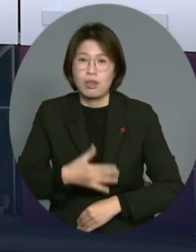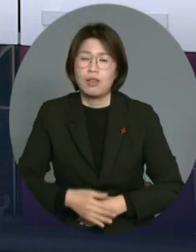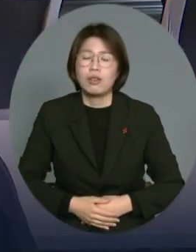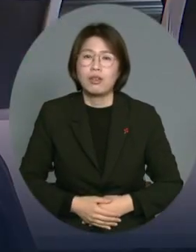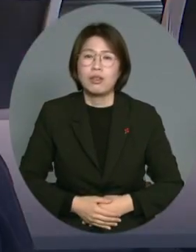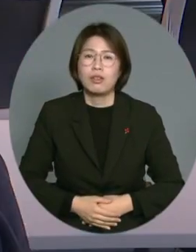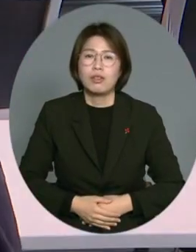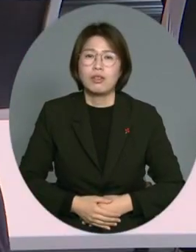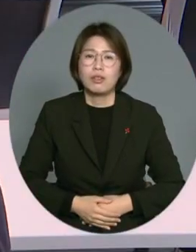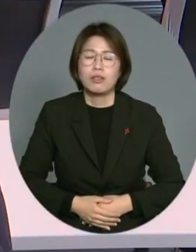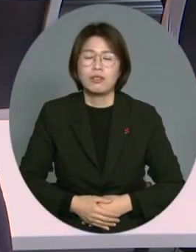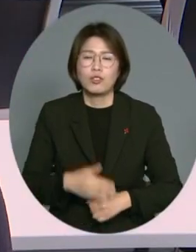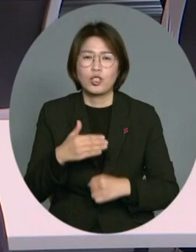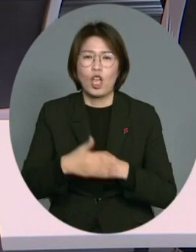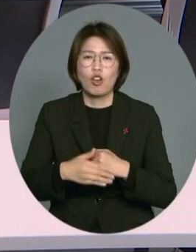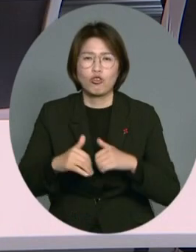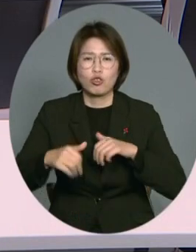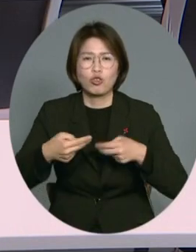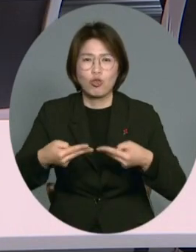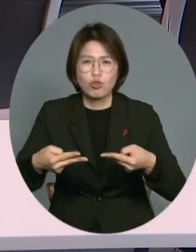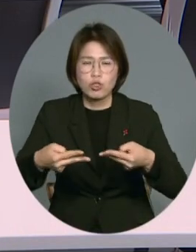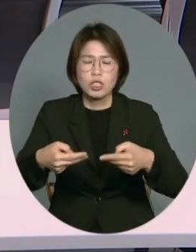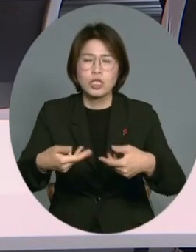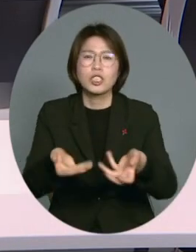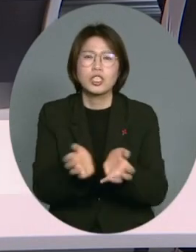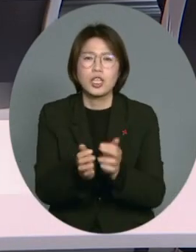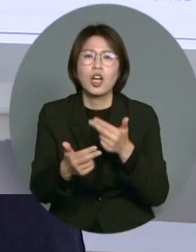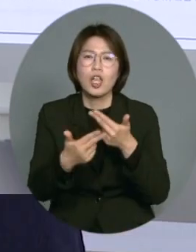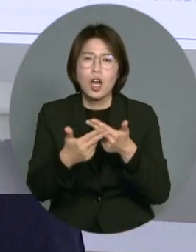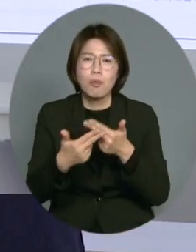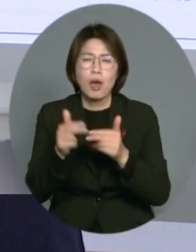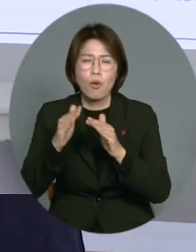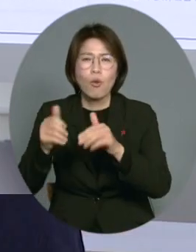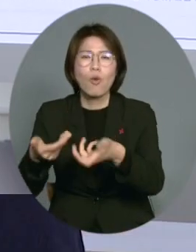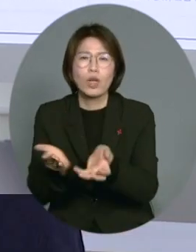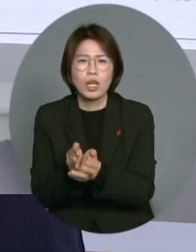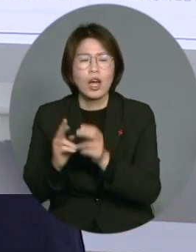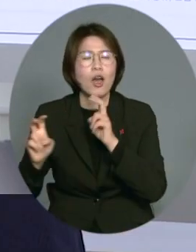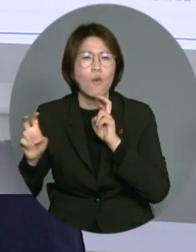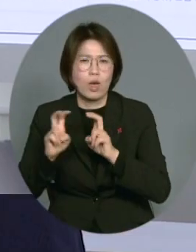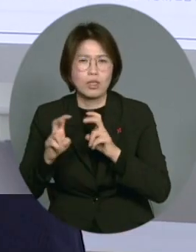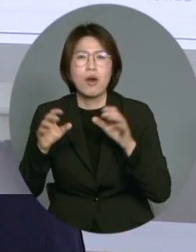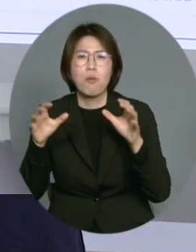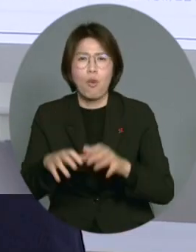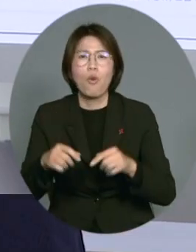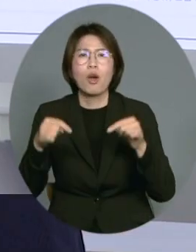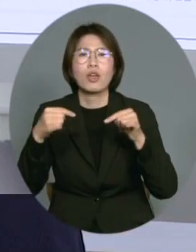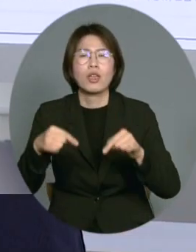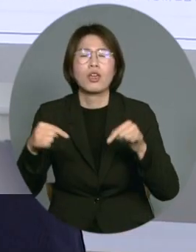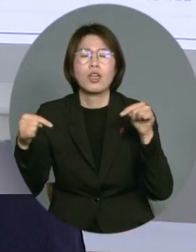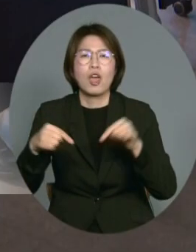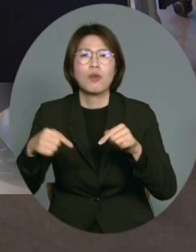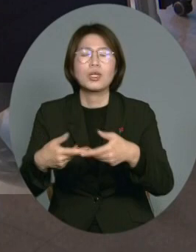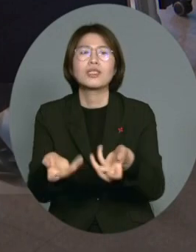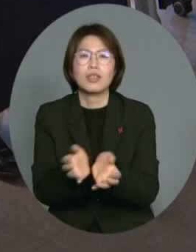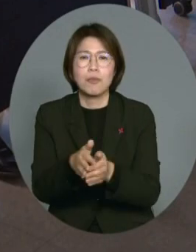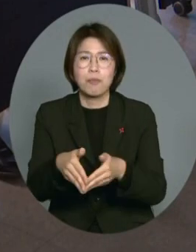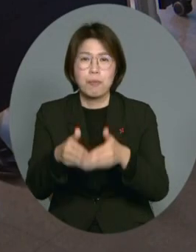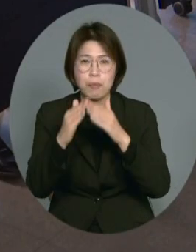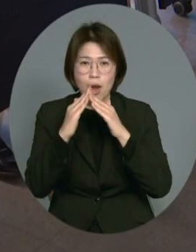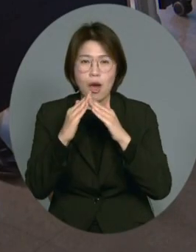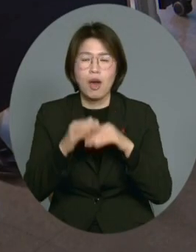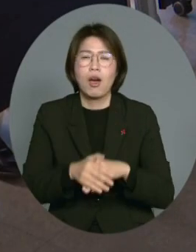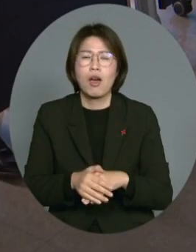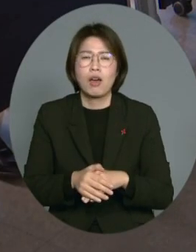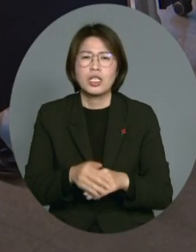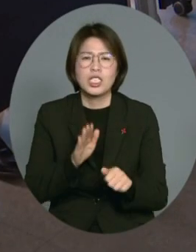힘들었고, 대구 노숙인 시설협회와 지역의 공공기관, 민간 기업까지 모여 협의체를 만들었습니다. 개별적으로